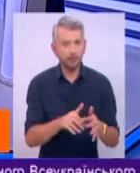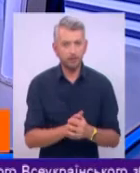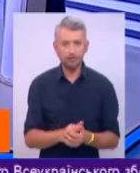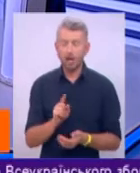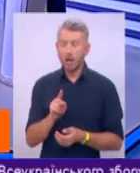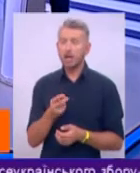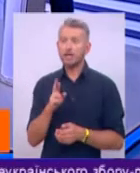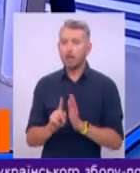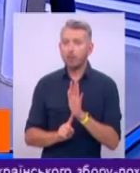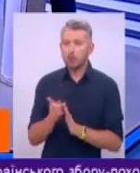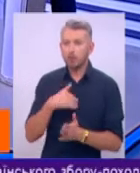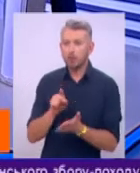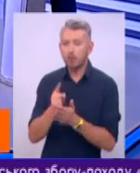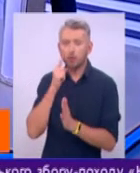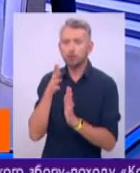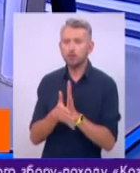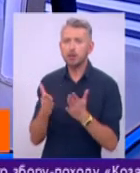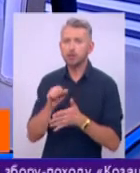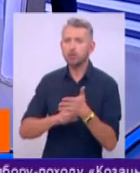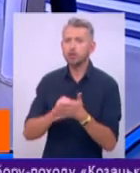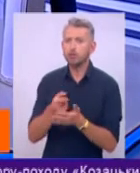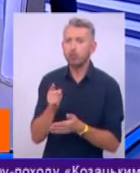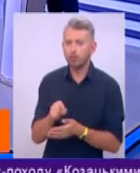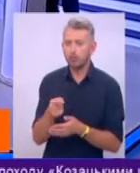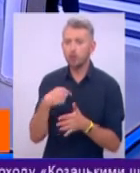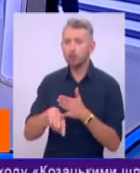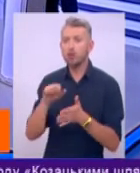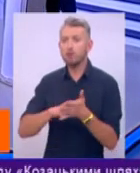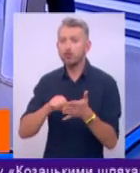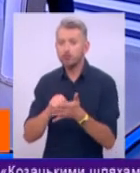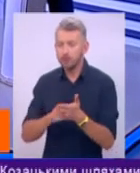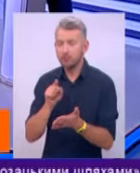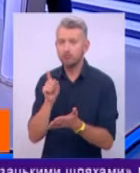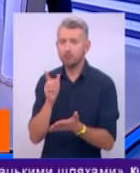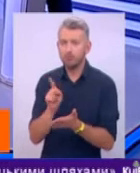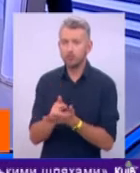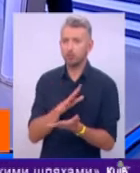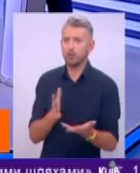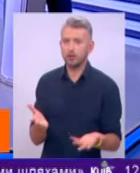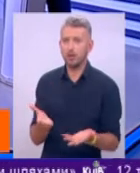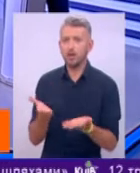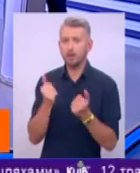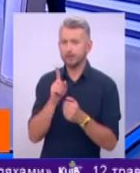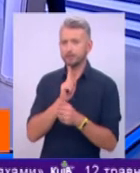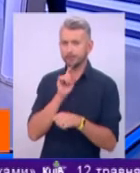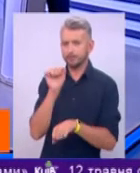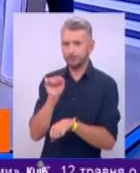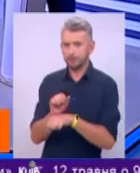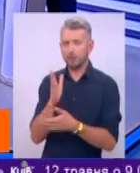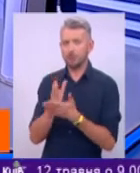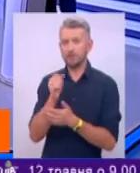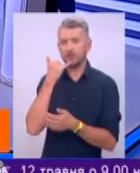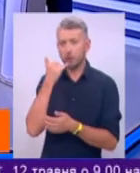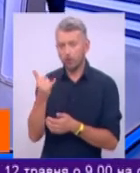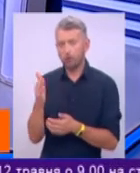ми для початку ми маємо зрозуміти, які ж причини тому. Тому що причини, перш за все, мають якісь бути. Давайте зараз перервемось, маємо питання від глядача вже.